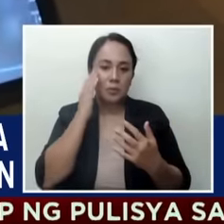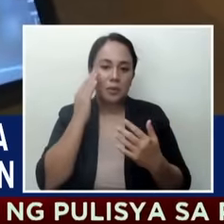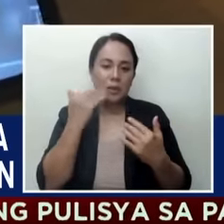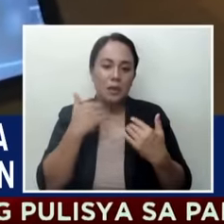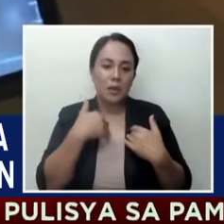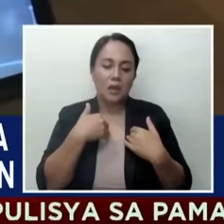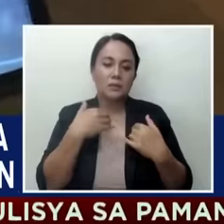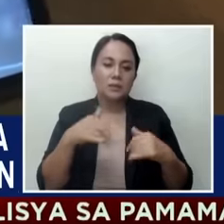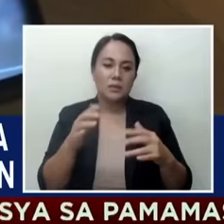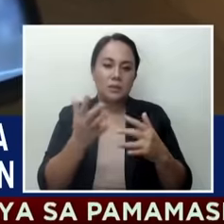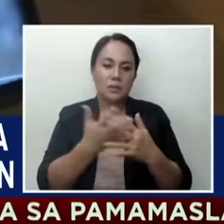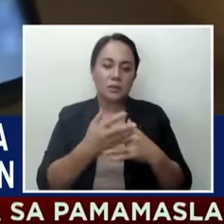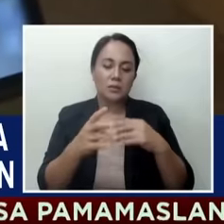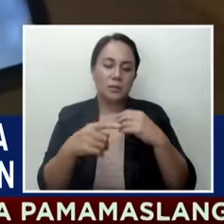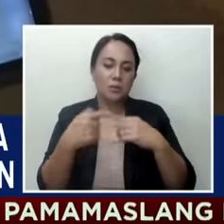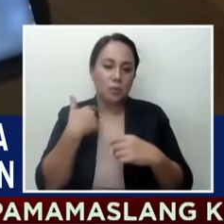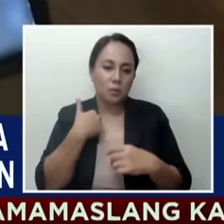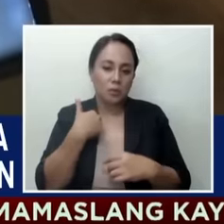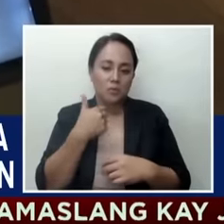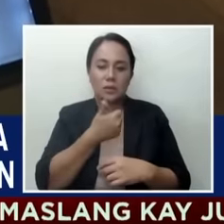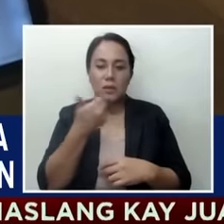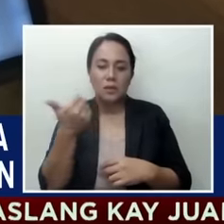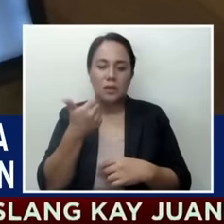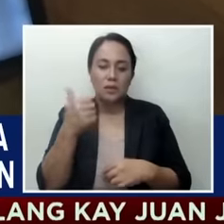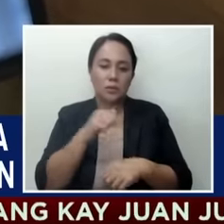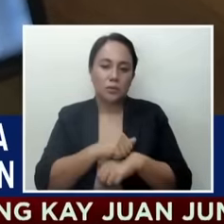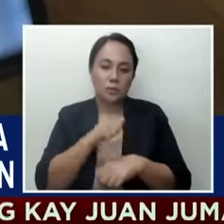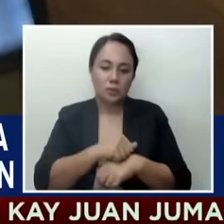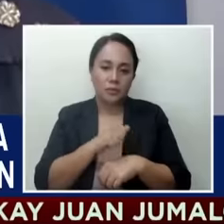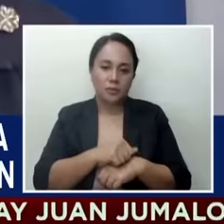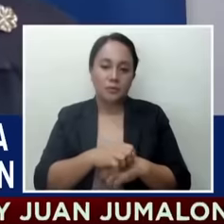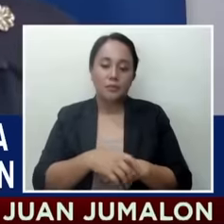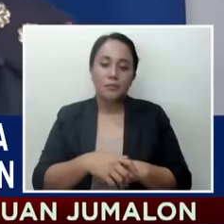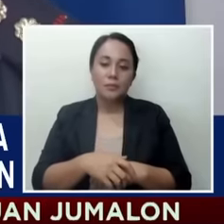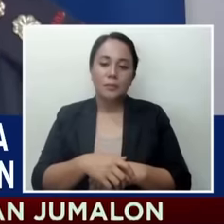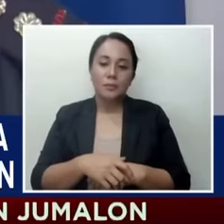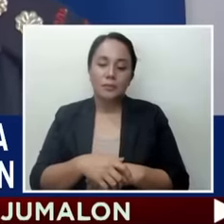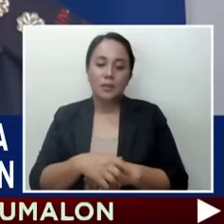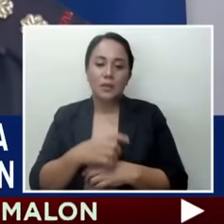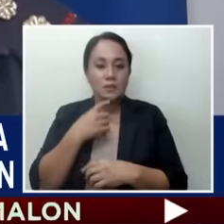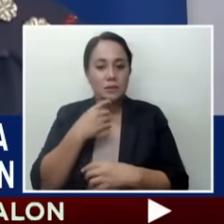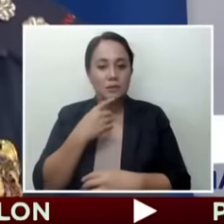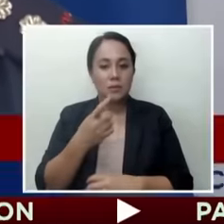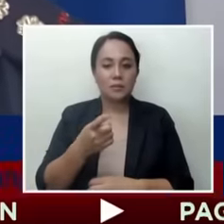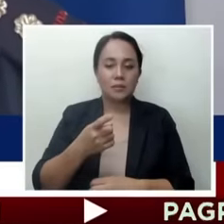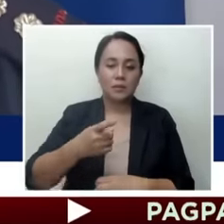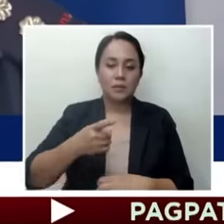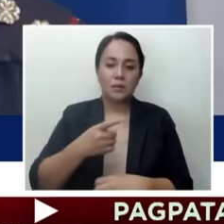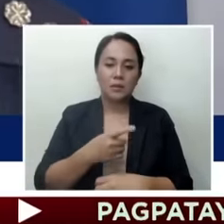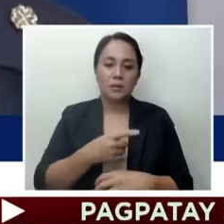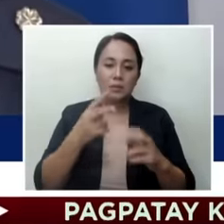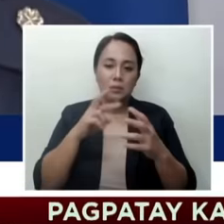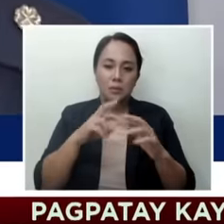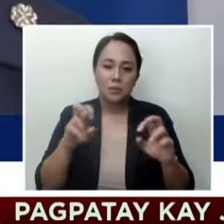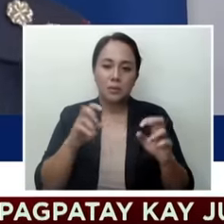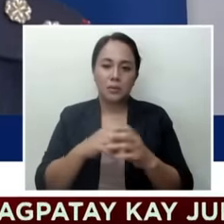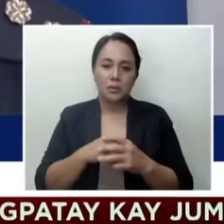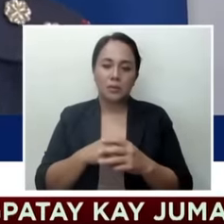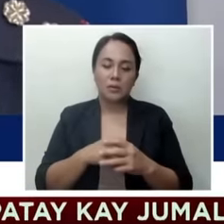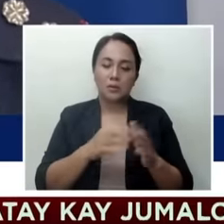nakabinbinding kaso ng pang-holdup sa iba pang convenience store. Sabi nga ng ating investigador, minor pa lang